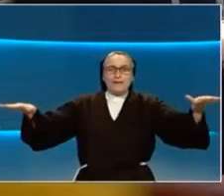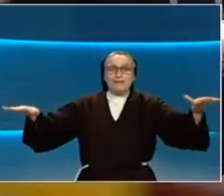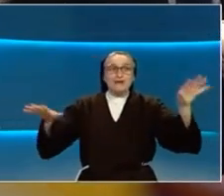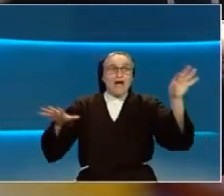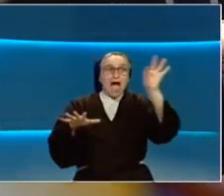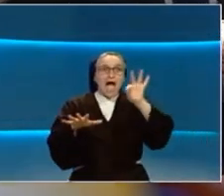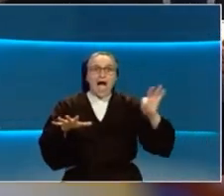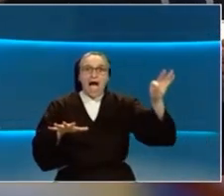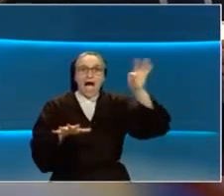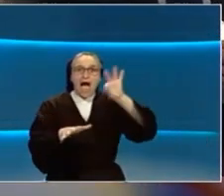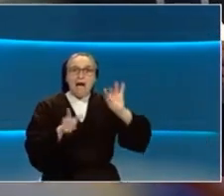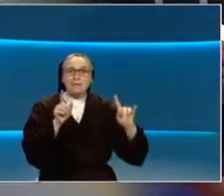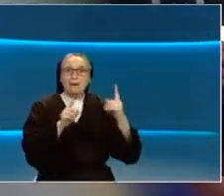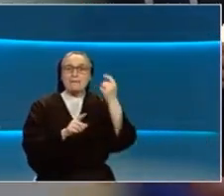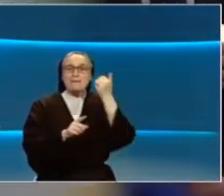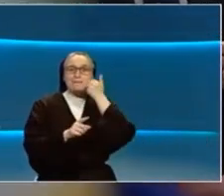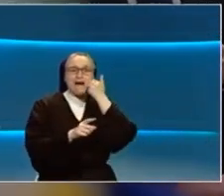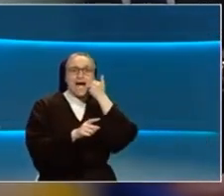novit.